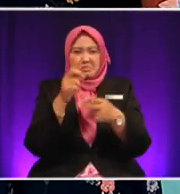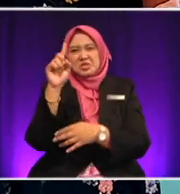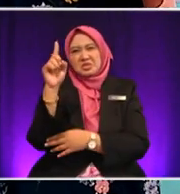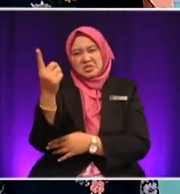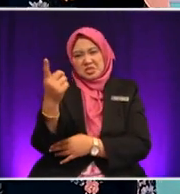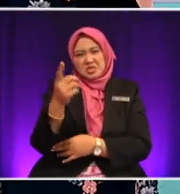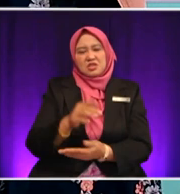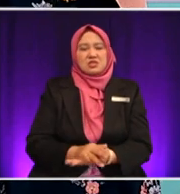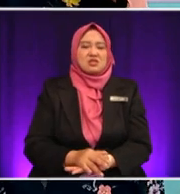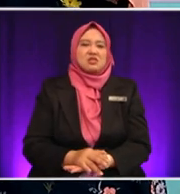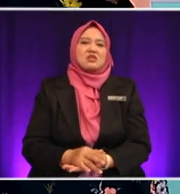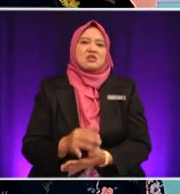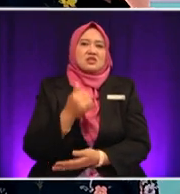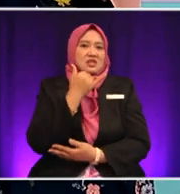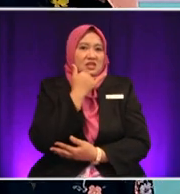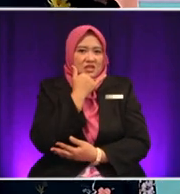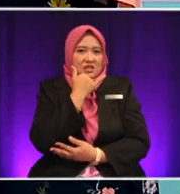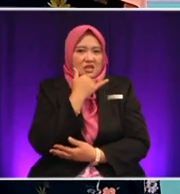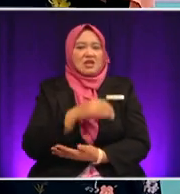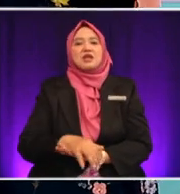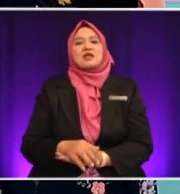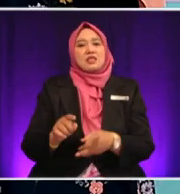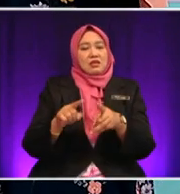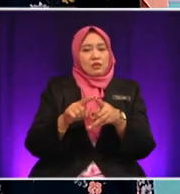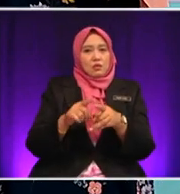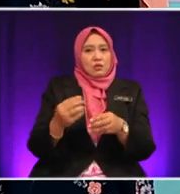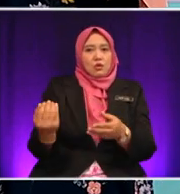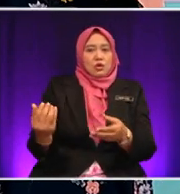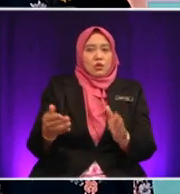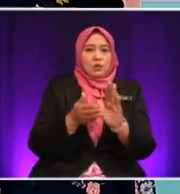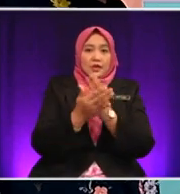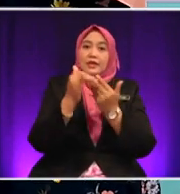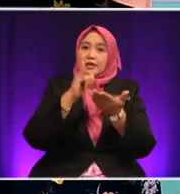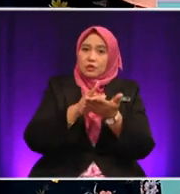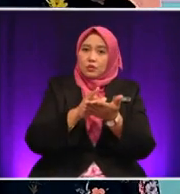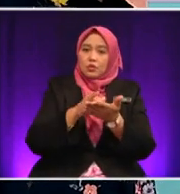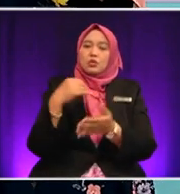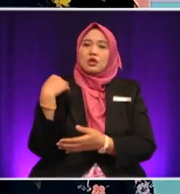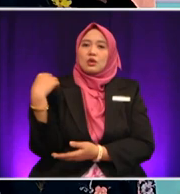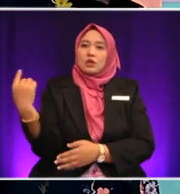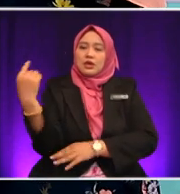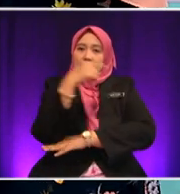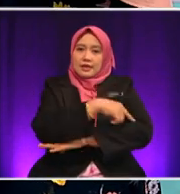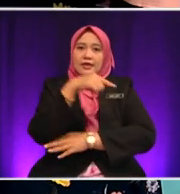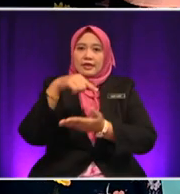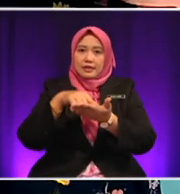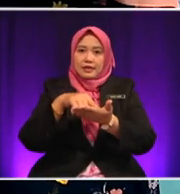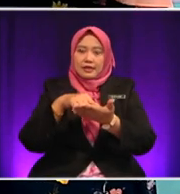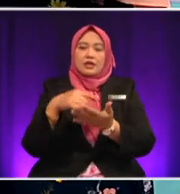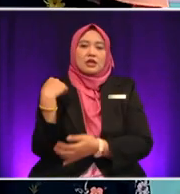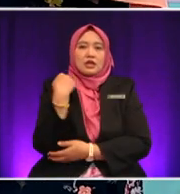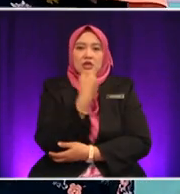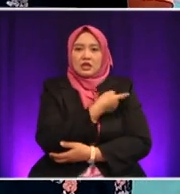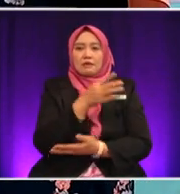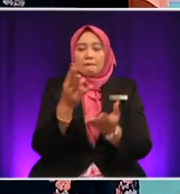jawaban hari ini supaya jawaban kita itu lebih mantap dan supaya tidak ada ruang lah untuk untuk pemeriksa memotong markah